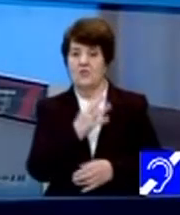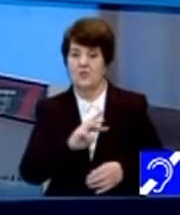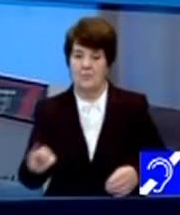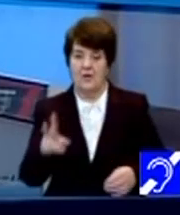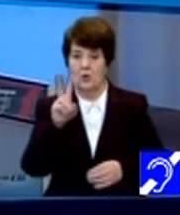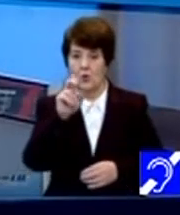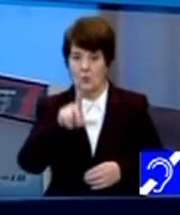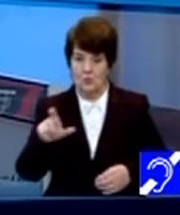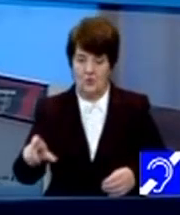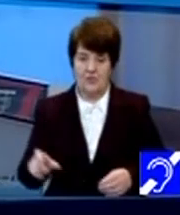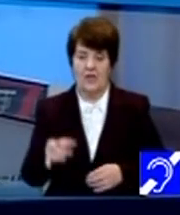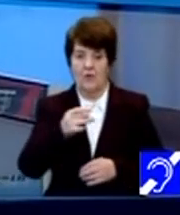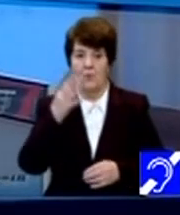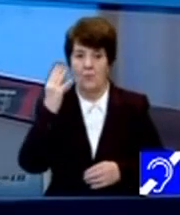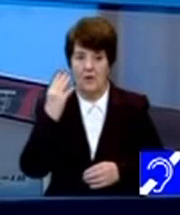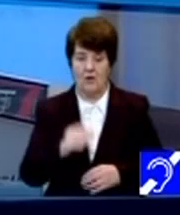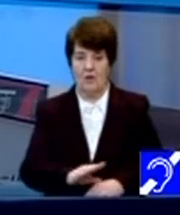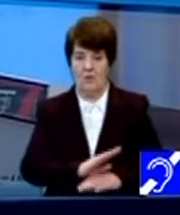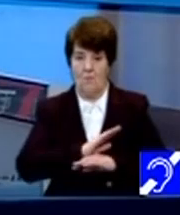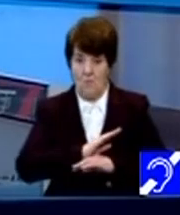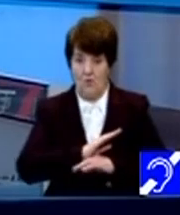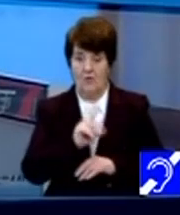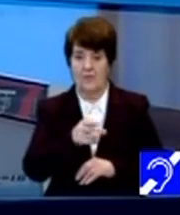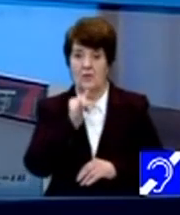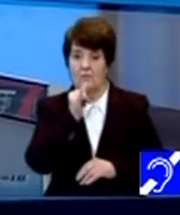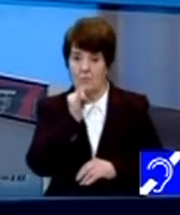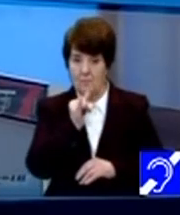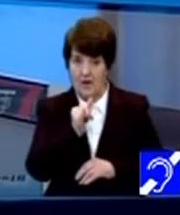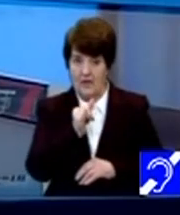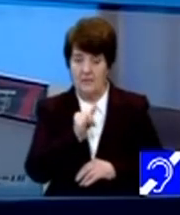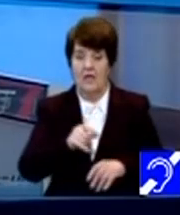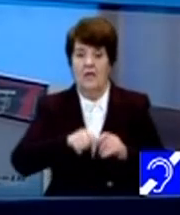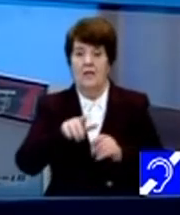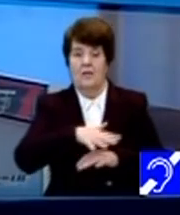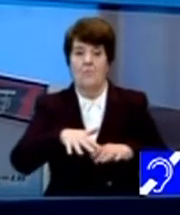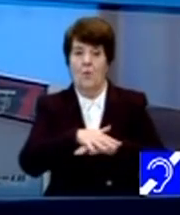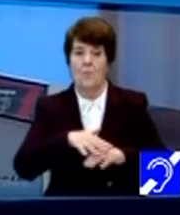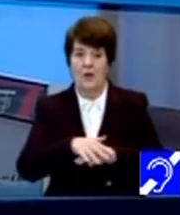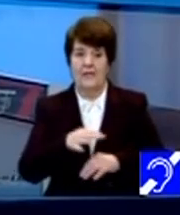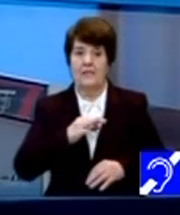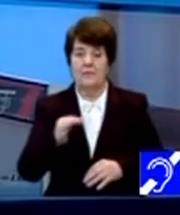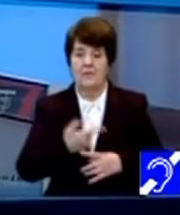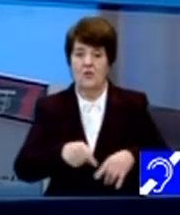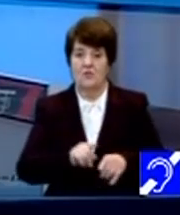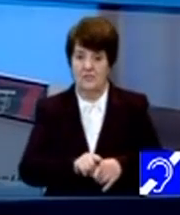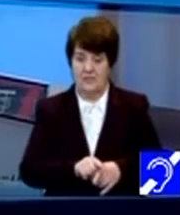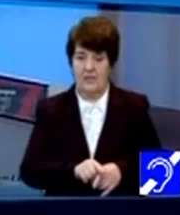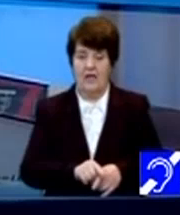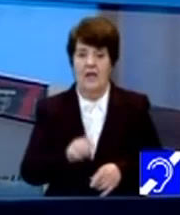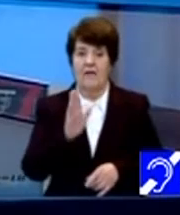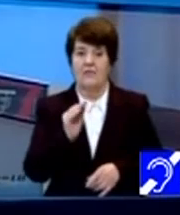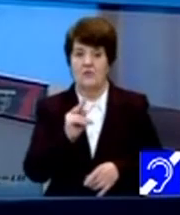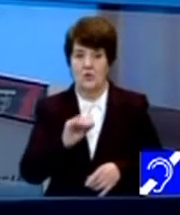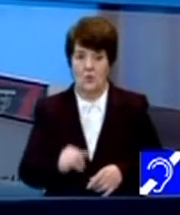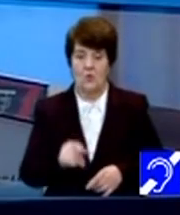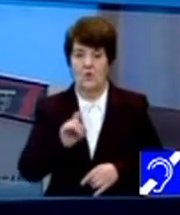Peste 5200 de cetățeni ai Republicii Moldova mor anual din cauza fumatului, iar un sfert din populație este dependentă de acest